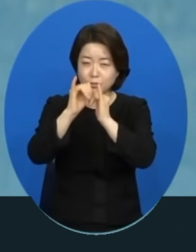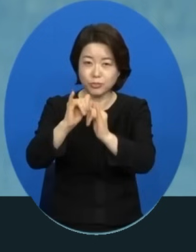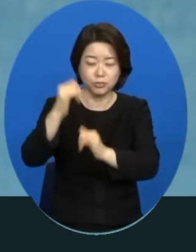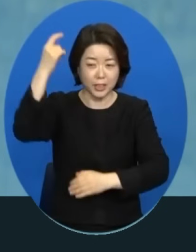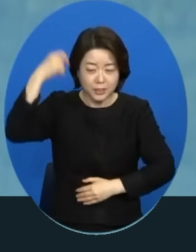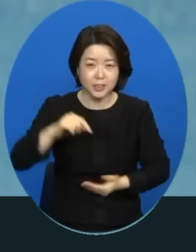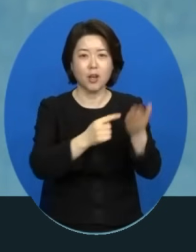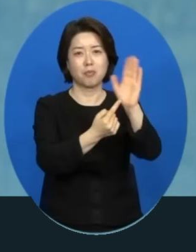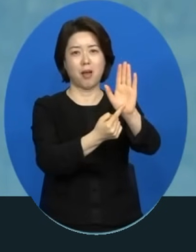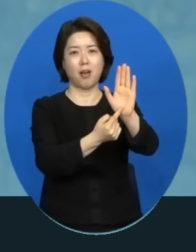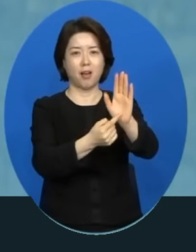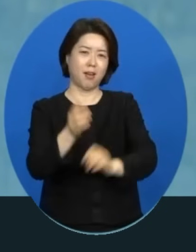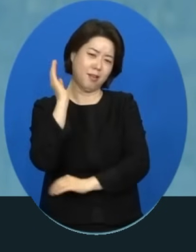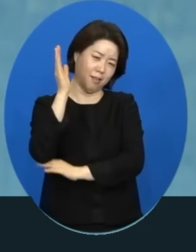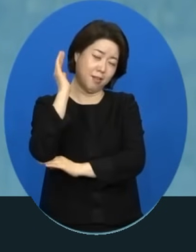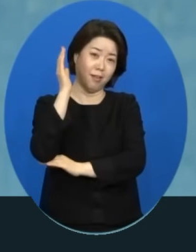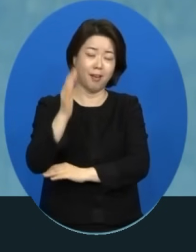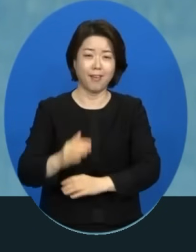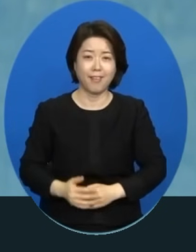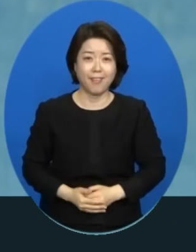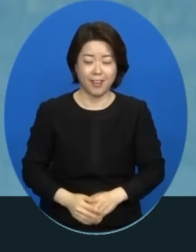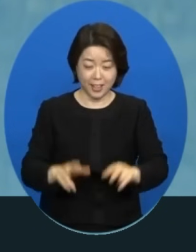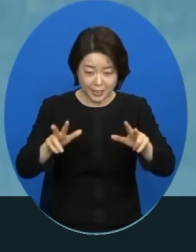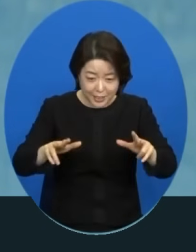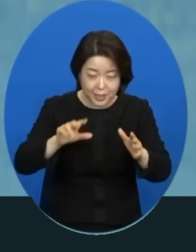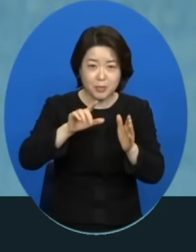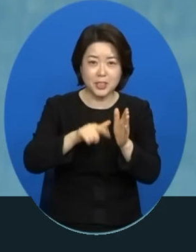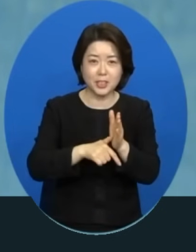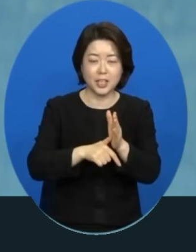그냥. 그러면서 지금 이 시간에도